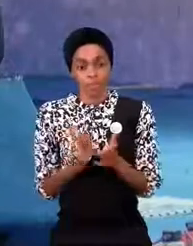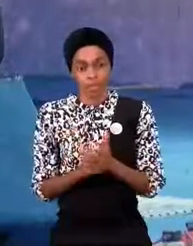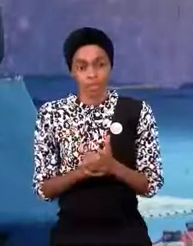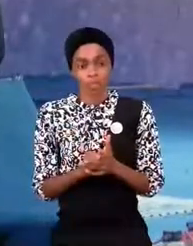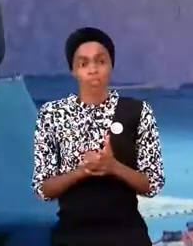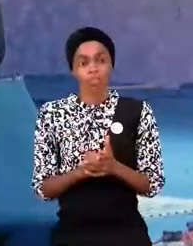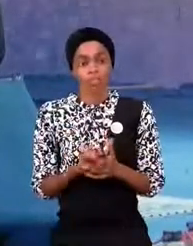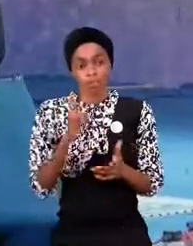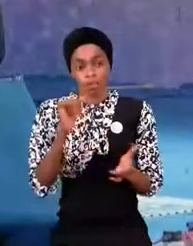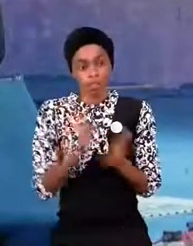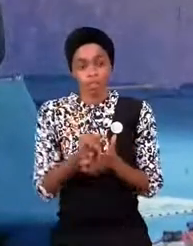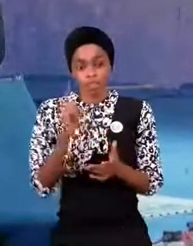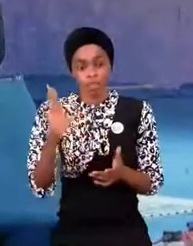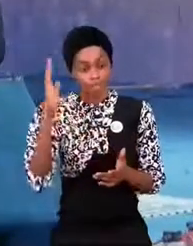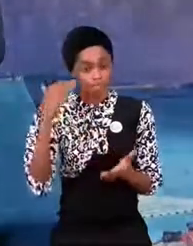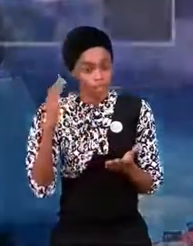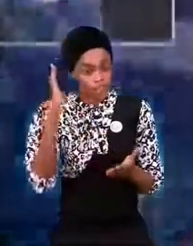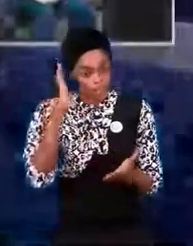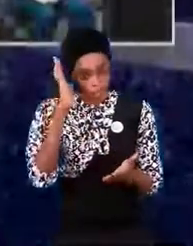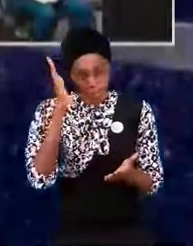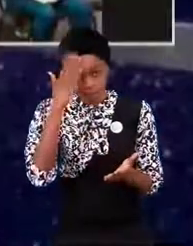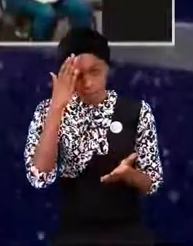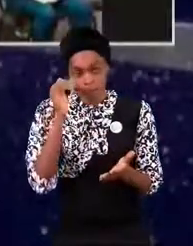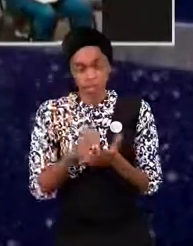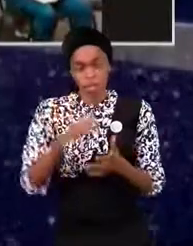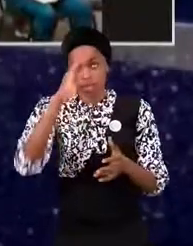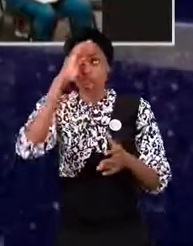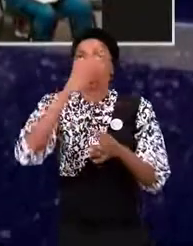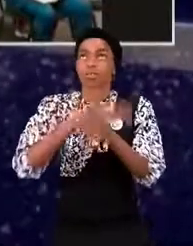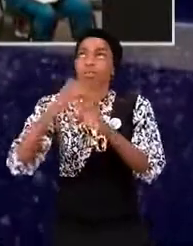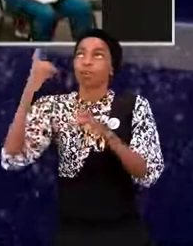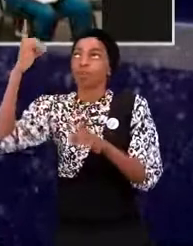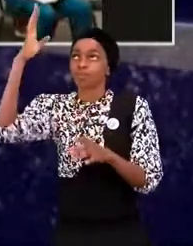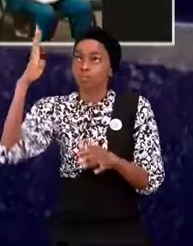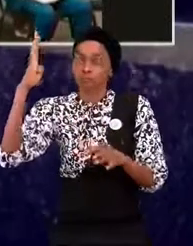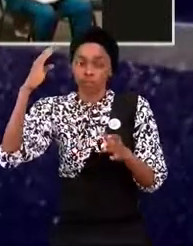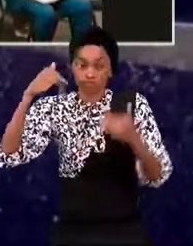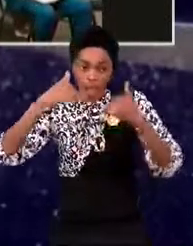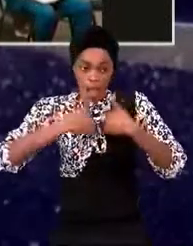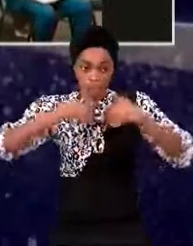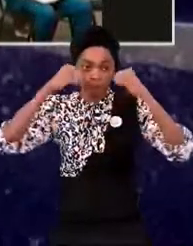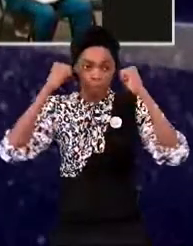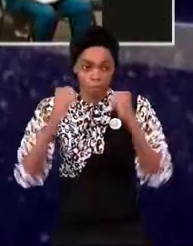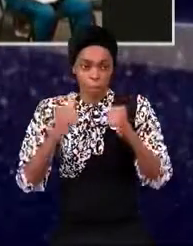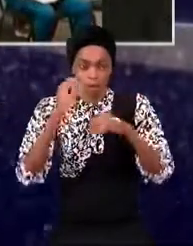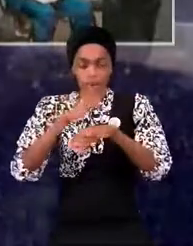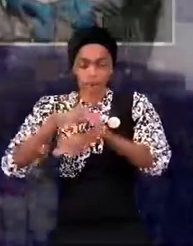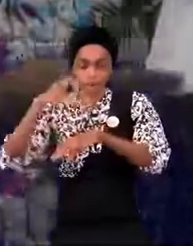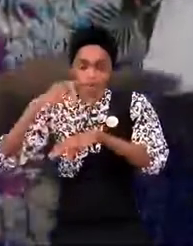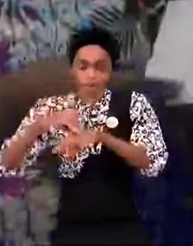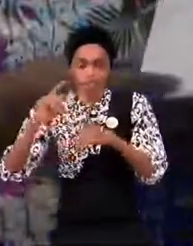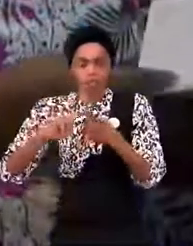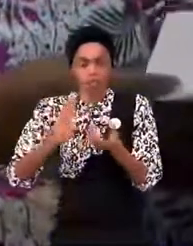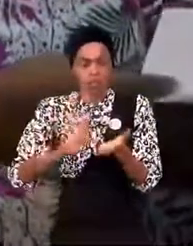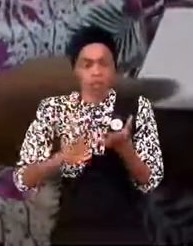sur la terre le pouvoir de pardonner les péchés. A le pouvoir. Est-ce que tu as